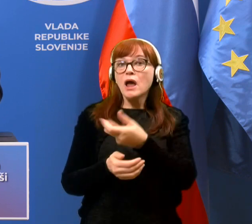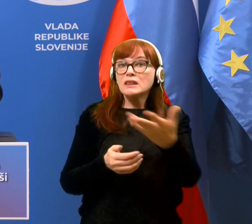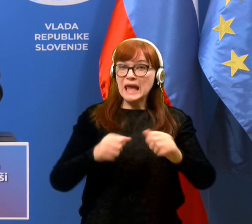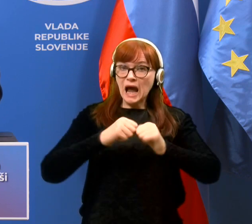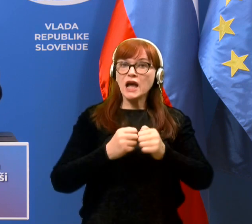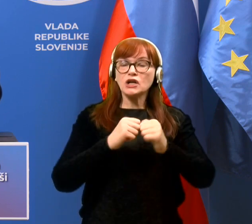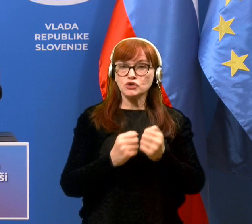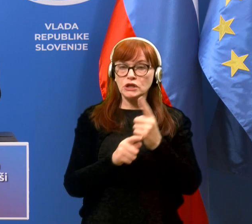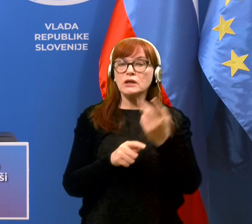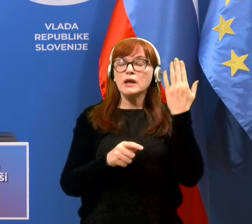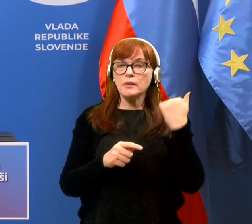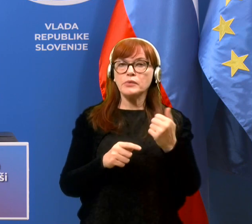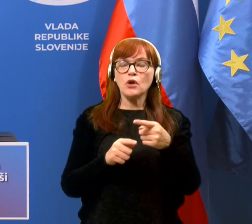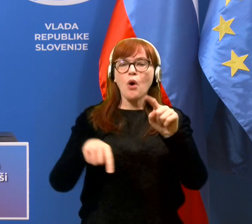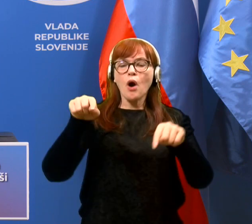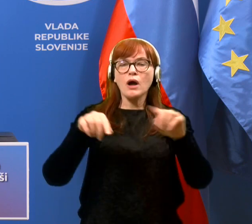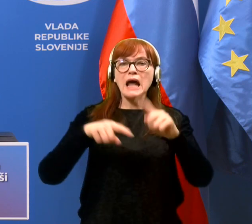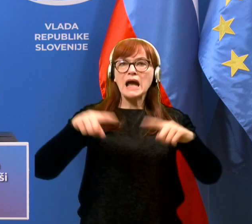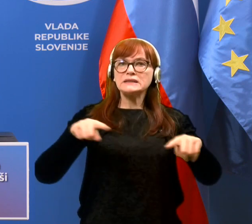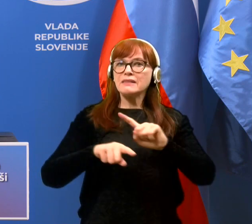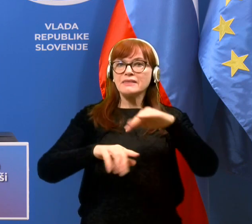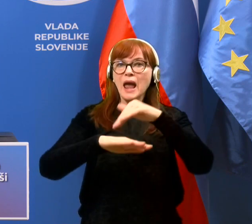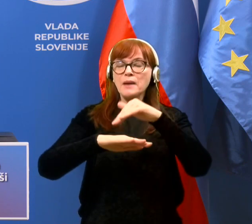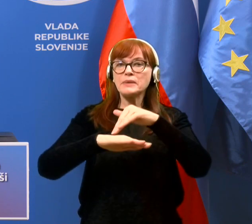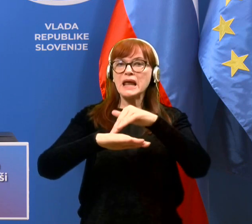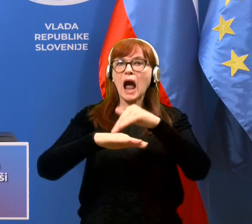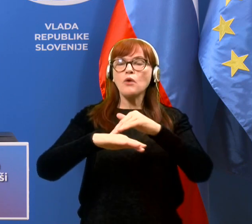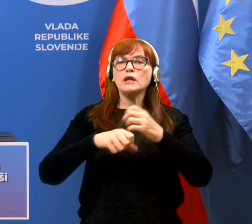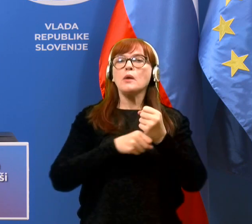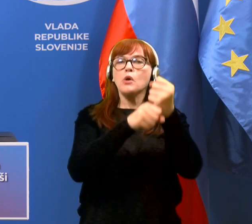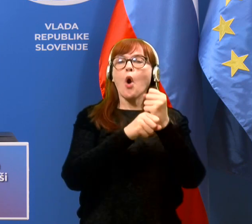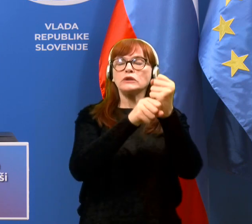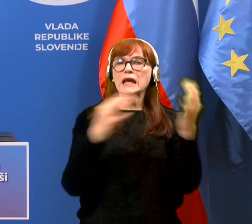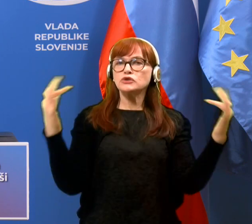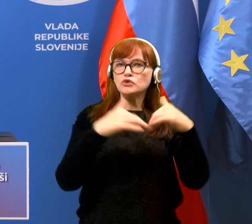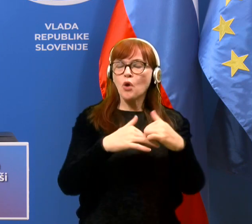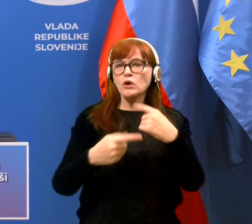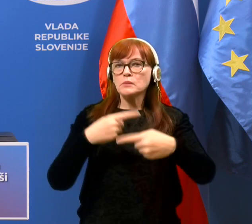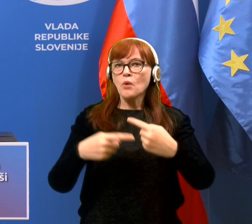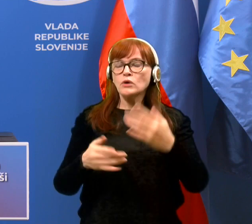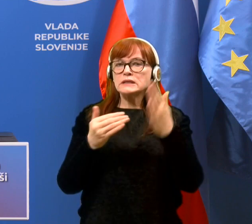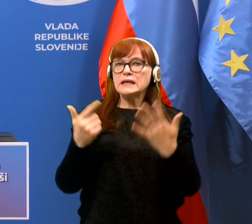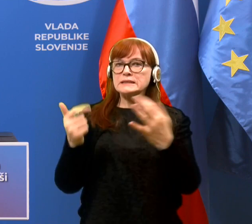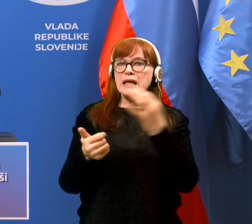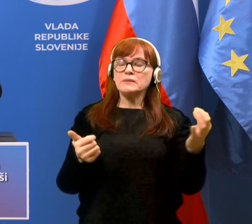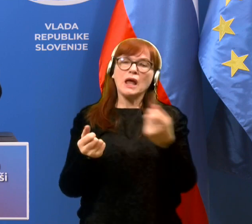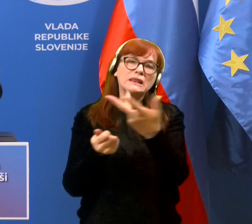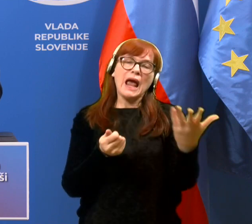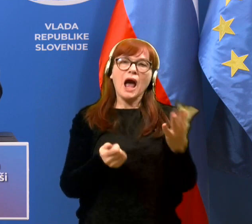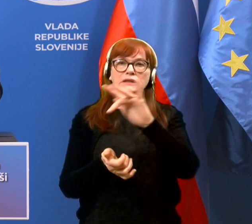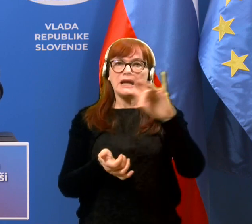kršitev pa je bilo tudi na različnih neprijavljenih protestnih shodih, ki so potekali v zadnjih 7 dnevih po nekaterih krajih